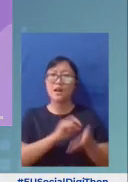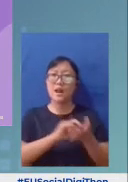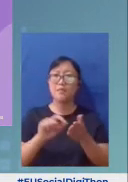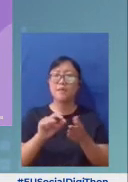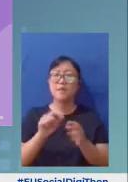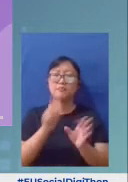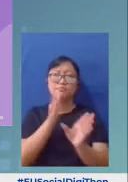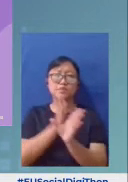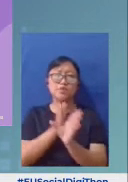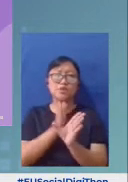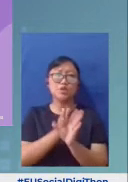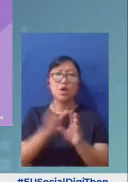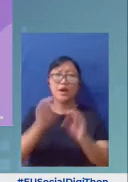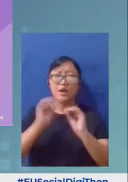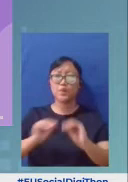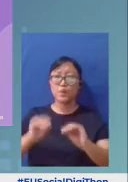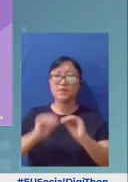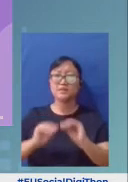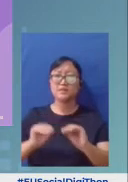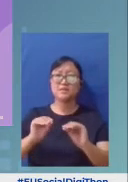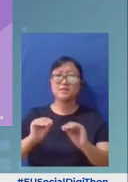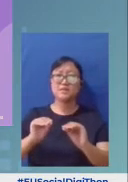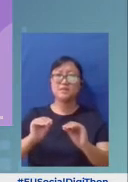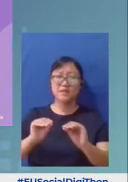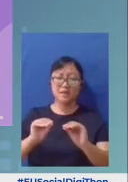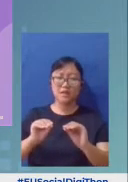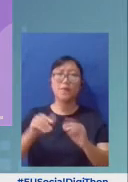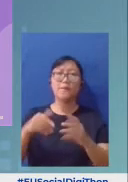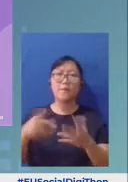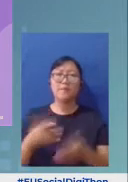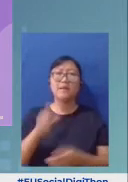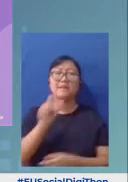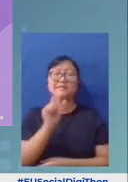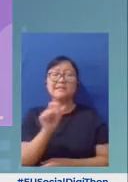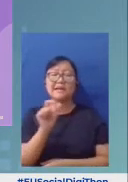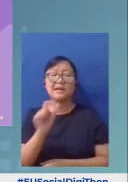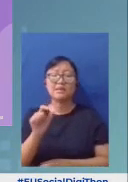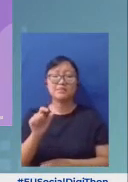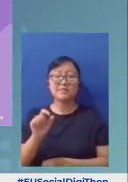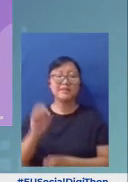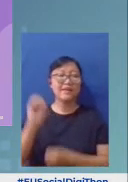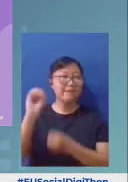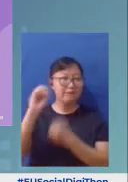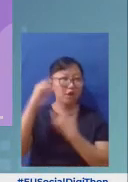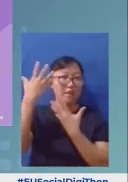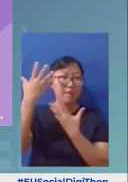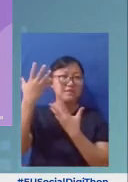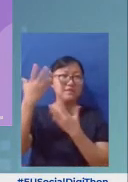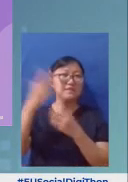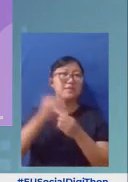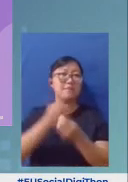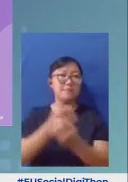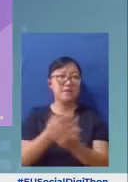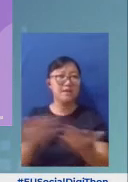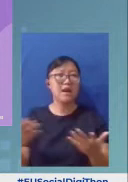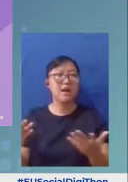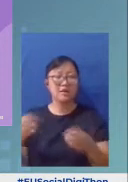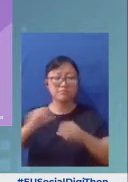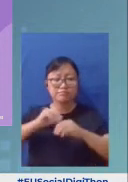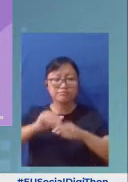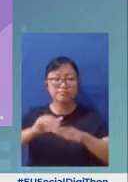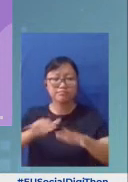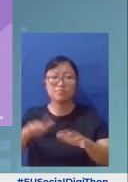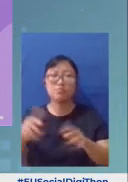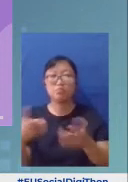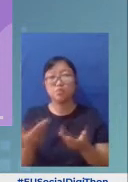itu sebetulnya segala macam cara-cara memberikan info kepada masyarakat tentang cyberbullying. Bisa lewat tulisan, infografis, video, dan lain